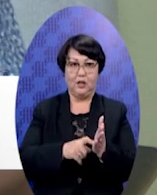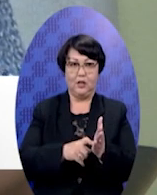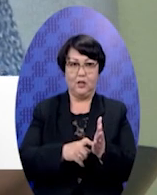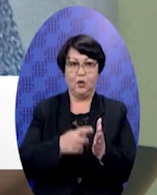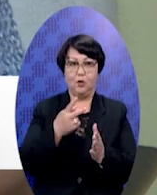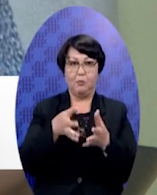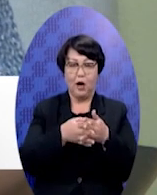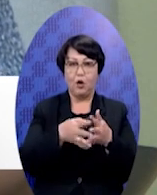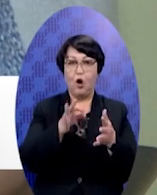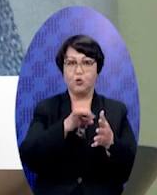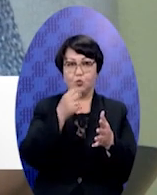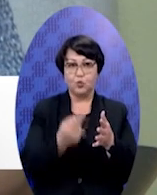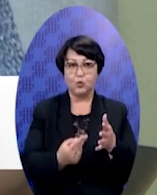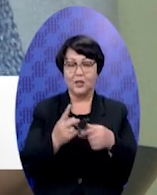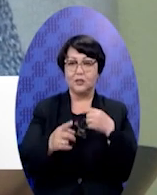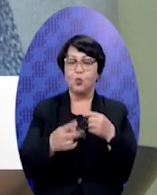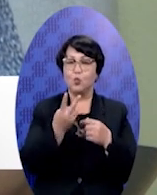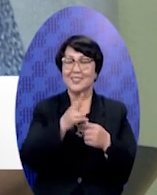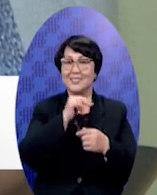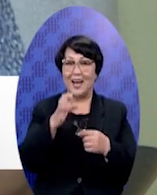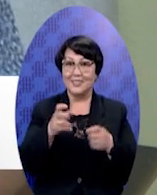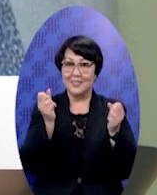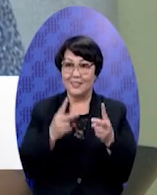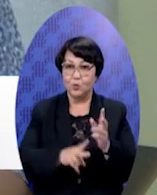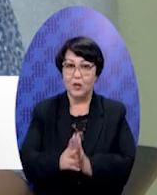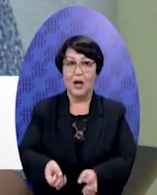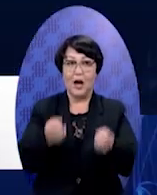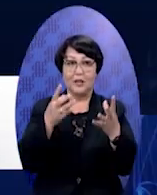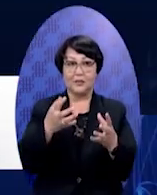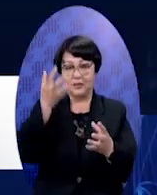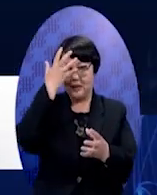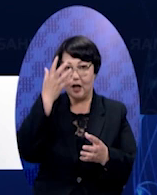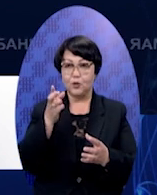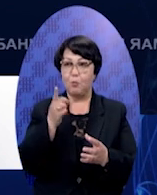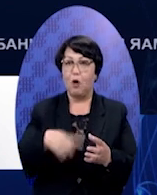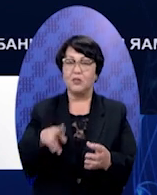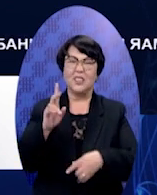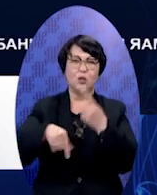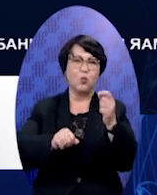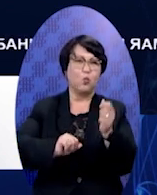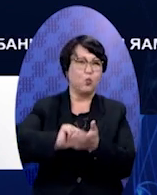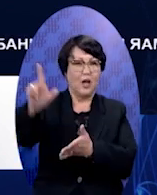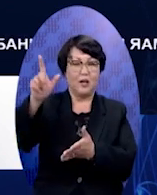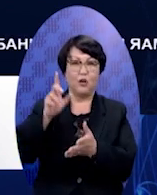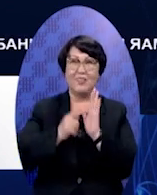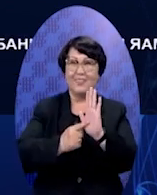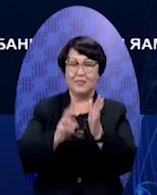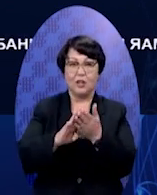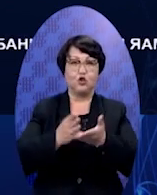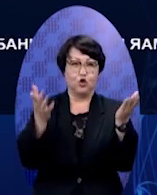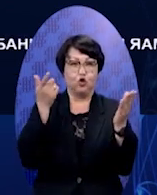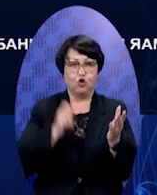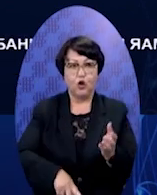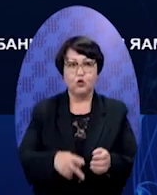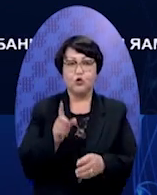баталгаанаас илүү үнэтэй. Хаанч одоо тэр хүмүүс сайн сурцлж чадах юм бол тий. 2013 оноос 2018 он хүртэл хэрэгжүүлсэн